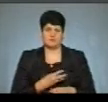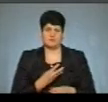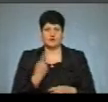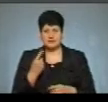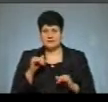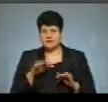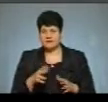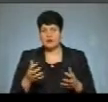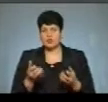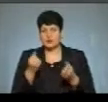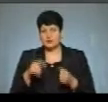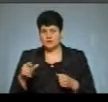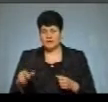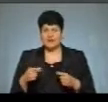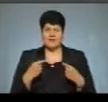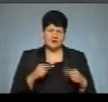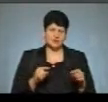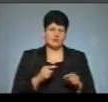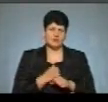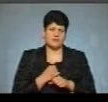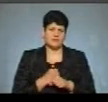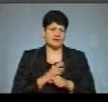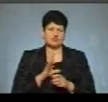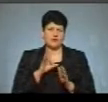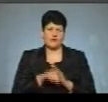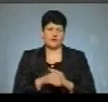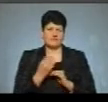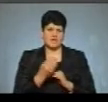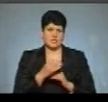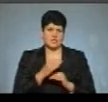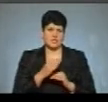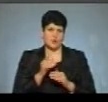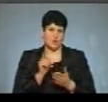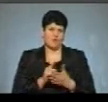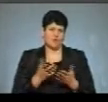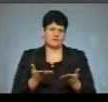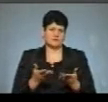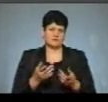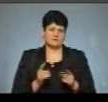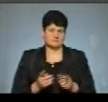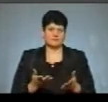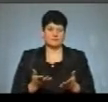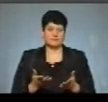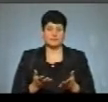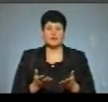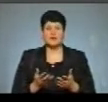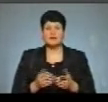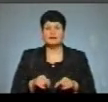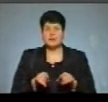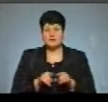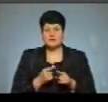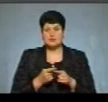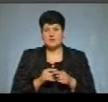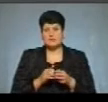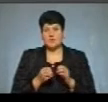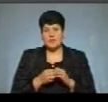рятувати людей, інше діло – робити якісь речі, які не входять в їхні професійні обов'язки по-справжньому. Так само це і проблема